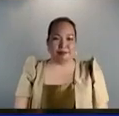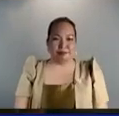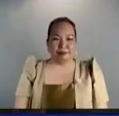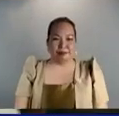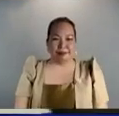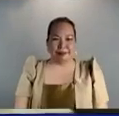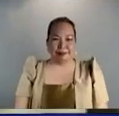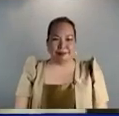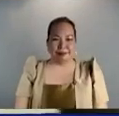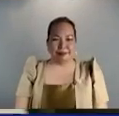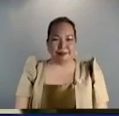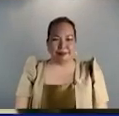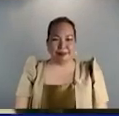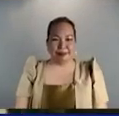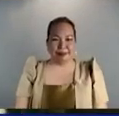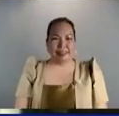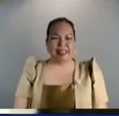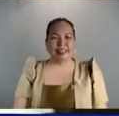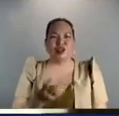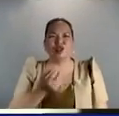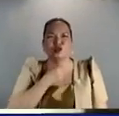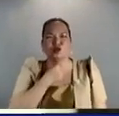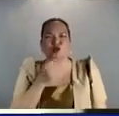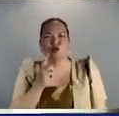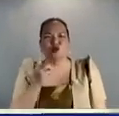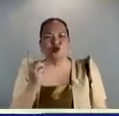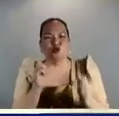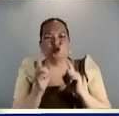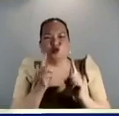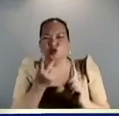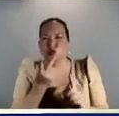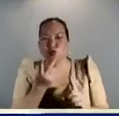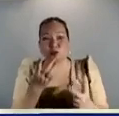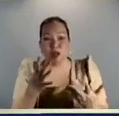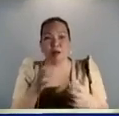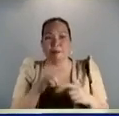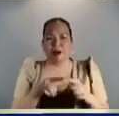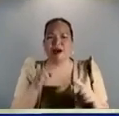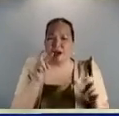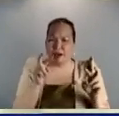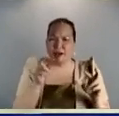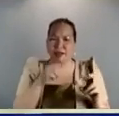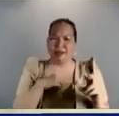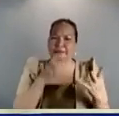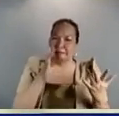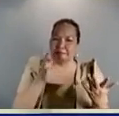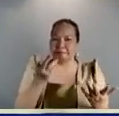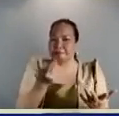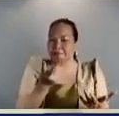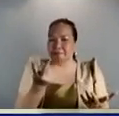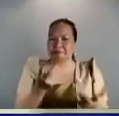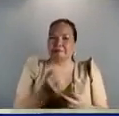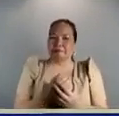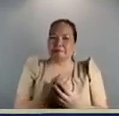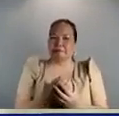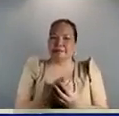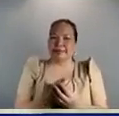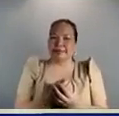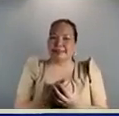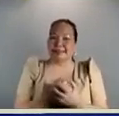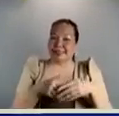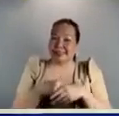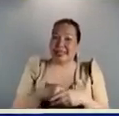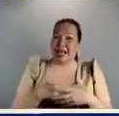o mapapakinggan ang pinag-uusapan po nung dalawa. Okay. Although, nakikita naman natin na parang siyempre at masaya naman